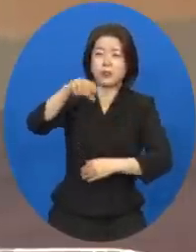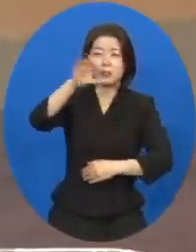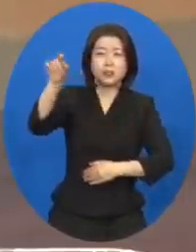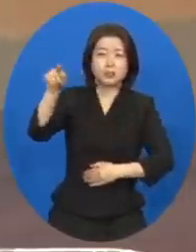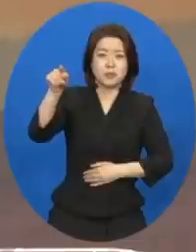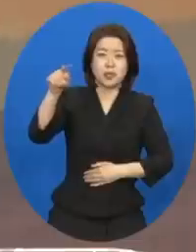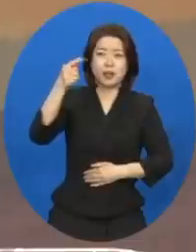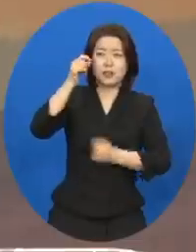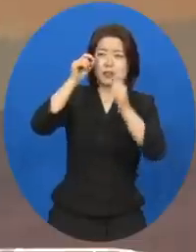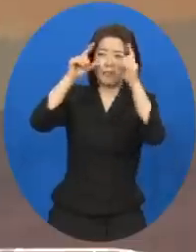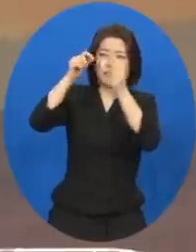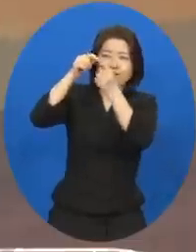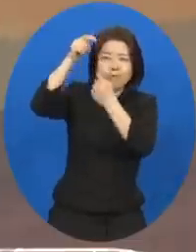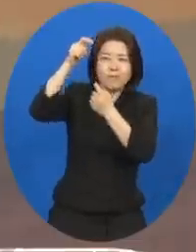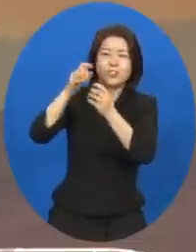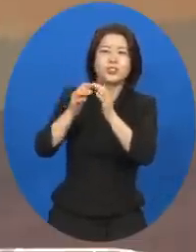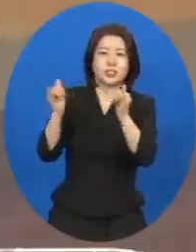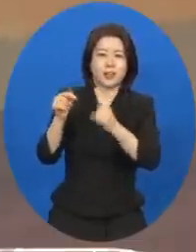보는 눈이 뜨인 사람.